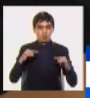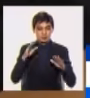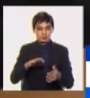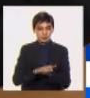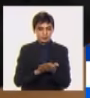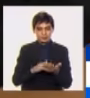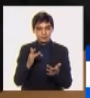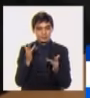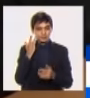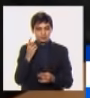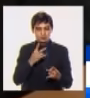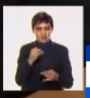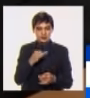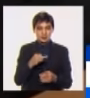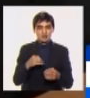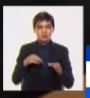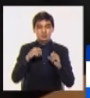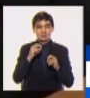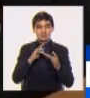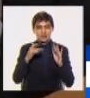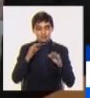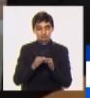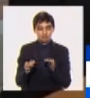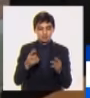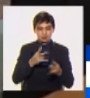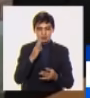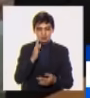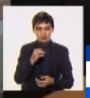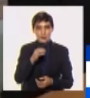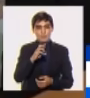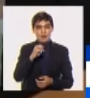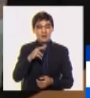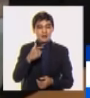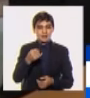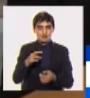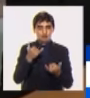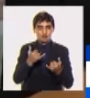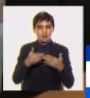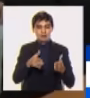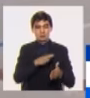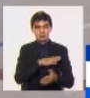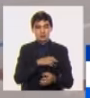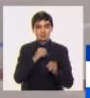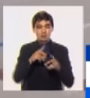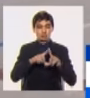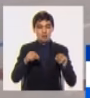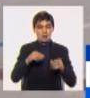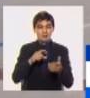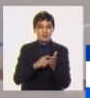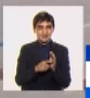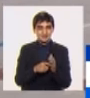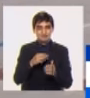каждого клиента а также обеспечивать безопасную социальную дистанцию между ними в бельгии сегодня открылись начальные и средние классы в школах